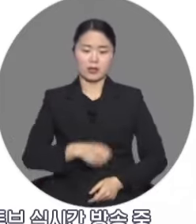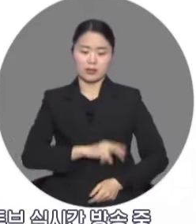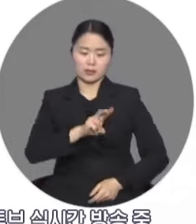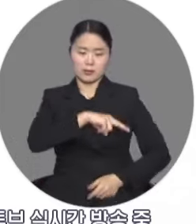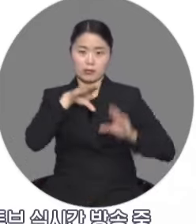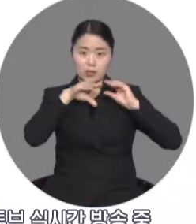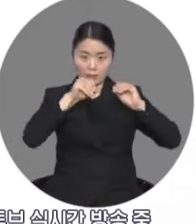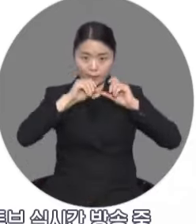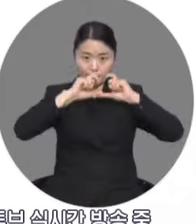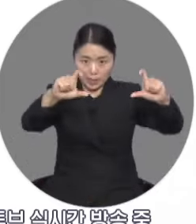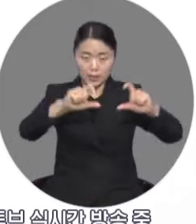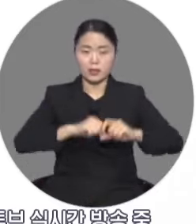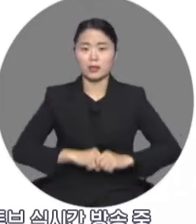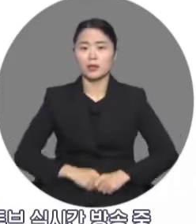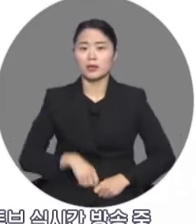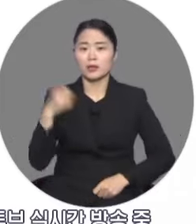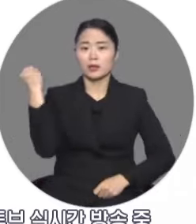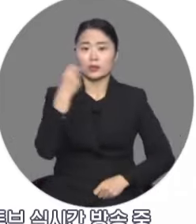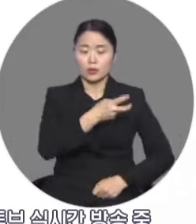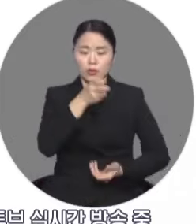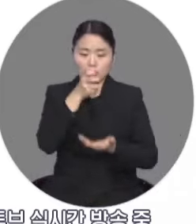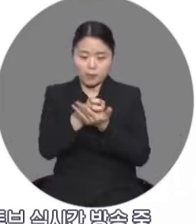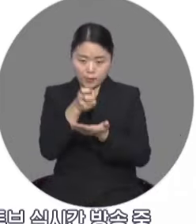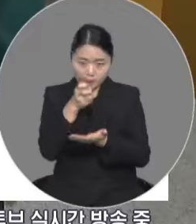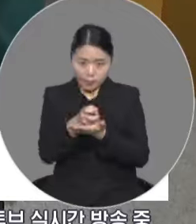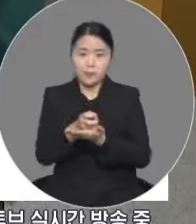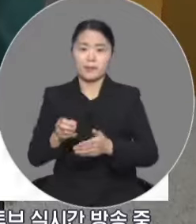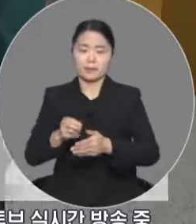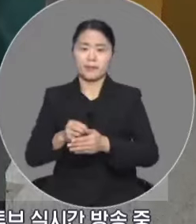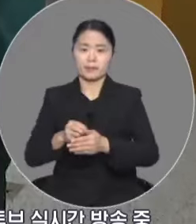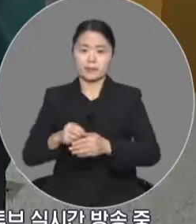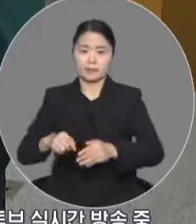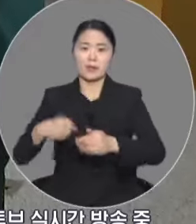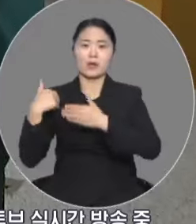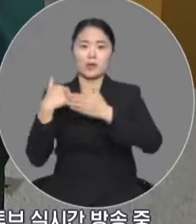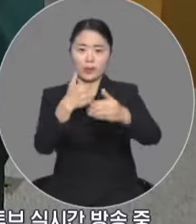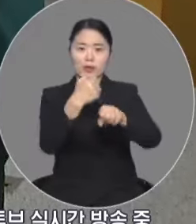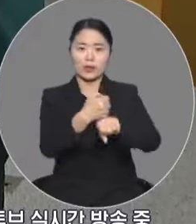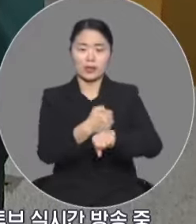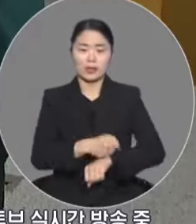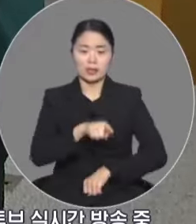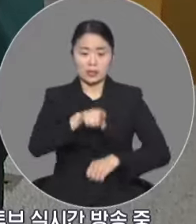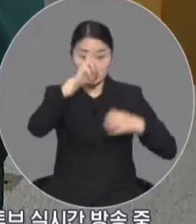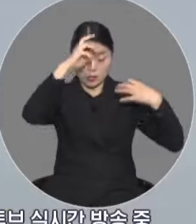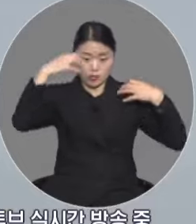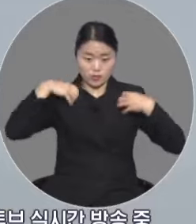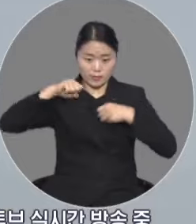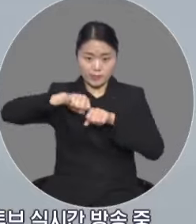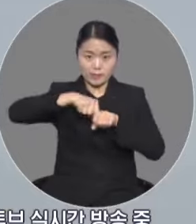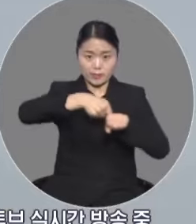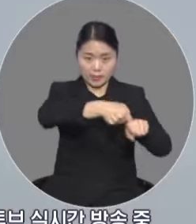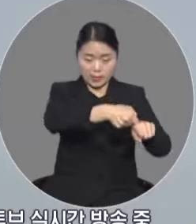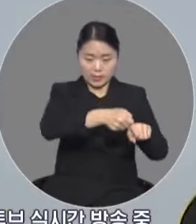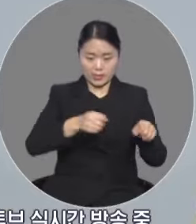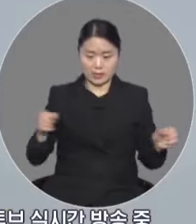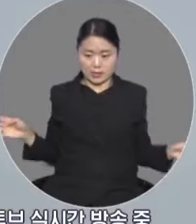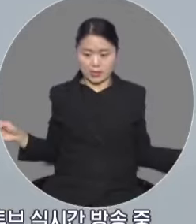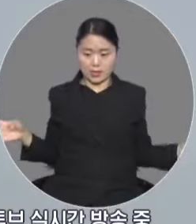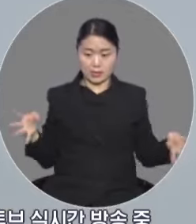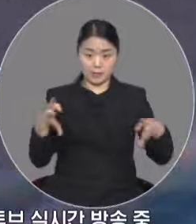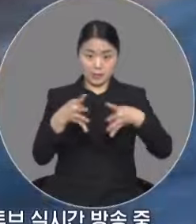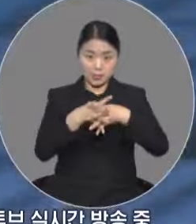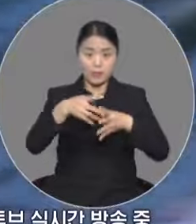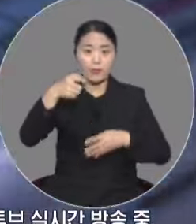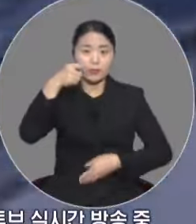정지 처분과 관련 사법 절차의 진행이 그러나 이 같은 정부의 압박에도 합의점을 찾는 데 실패할